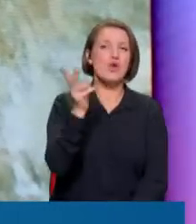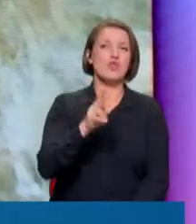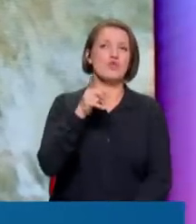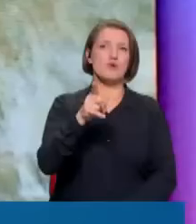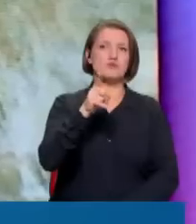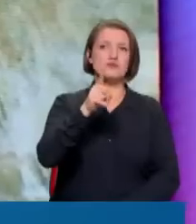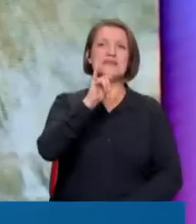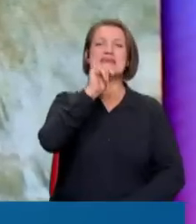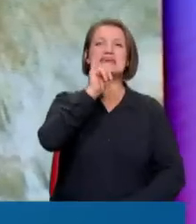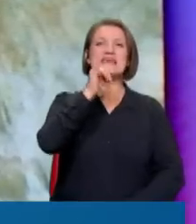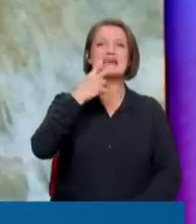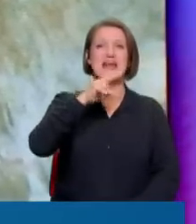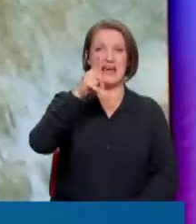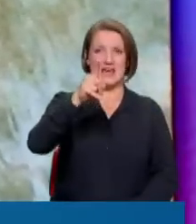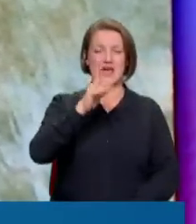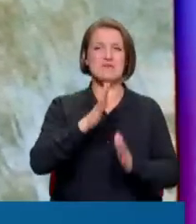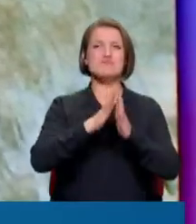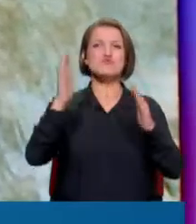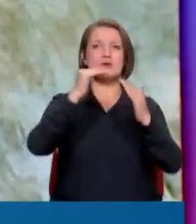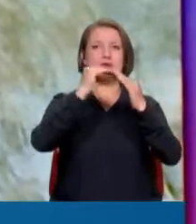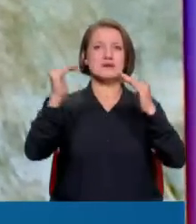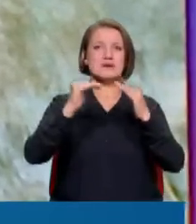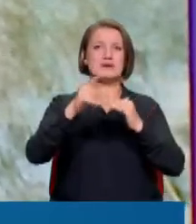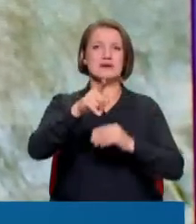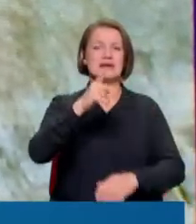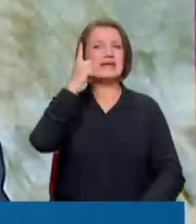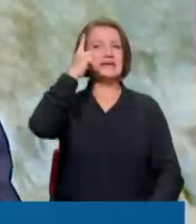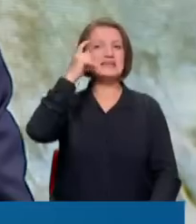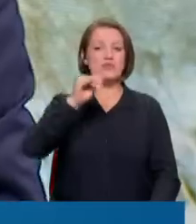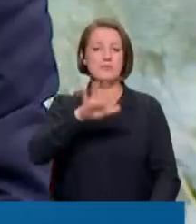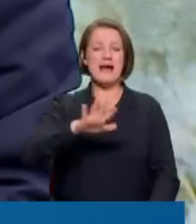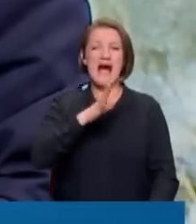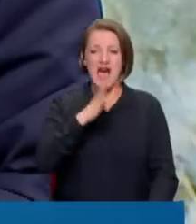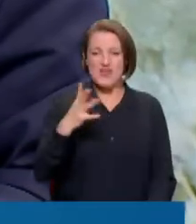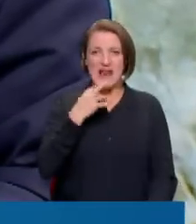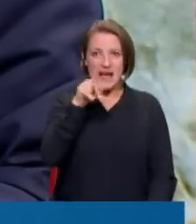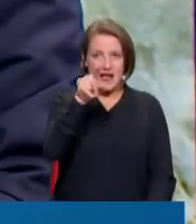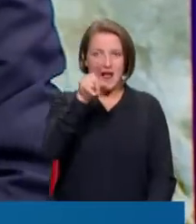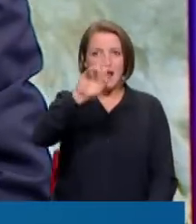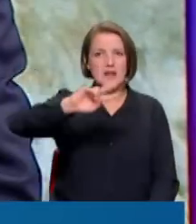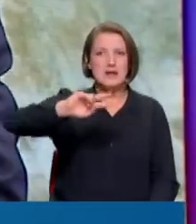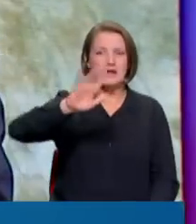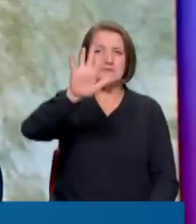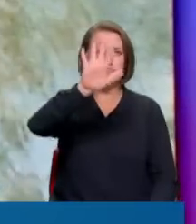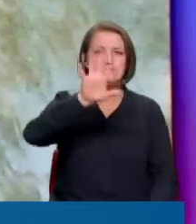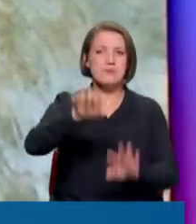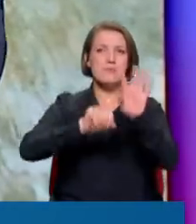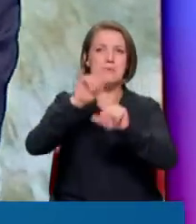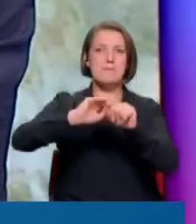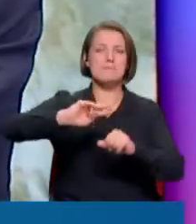bunun da şu gri rengini büyük bir bölümünü şu İsrail'in şu açık renge dönüştürecek burada